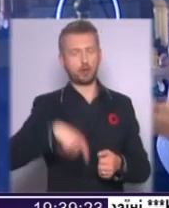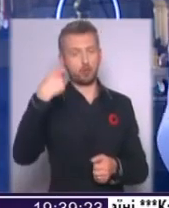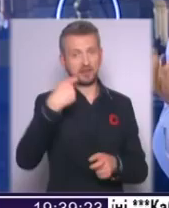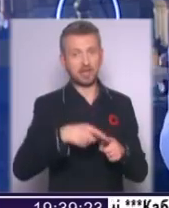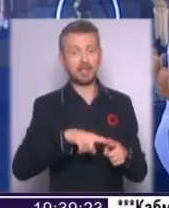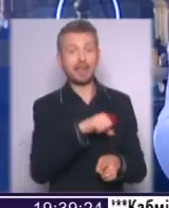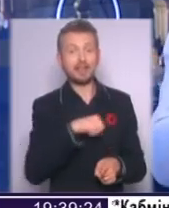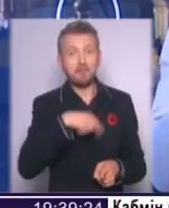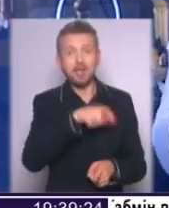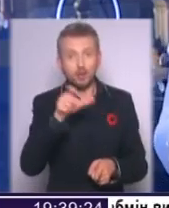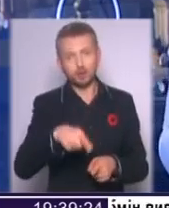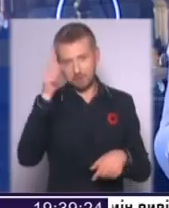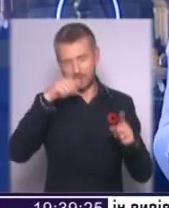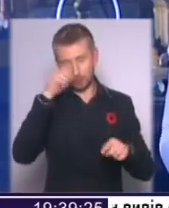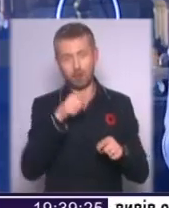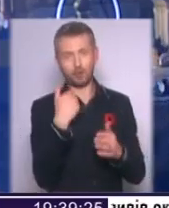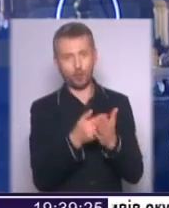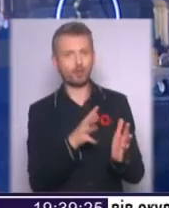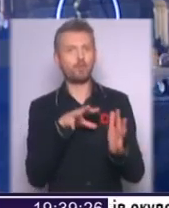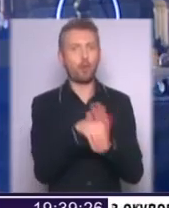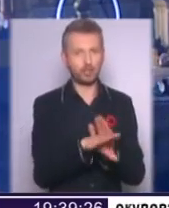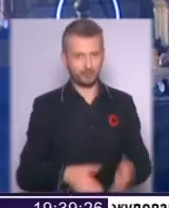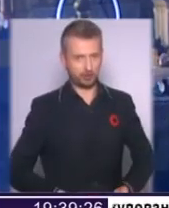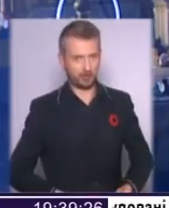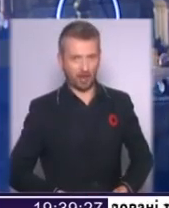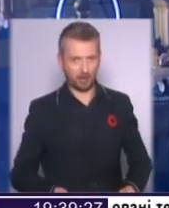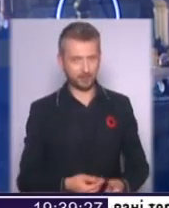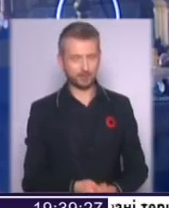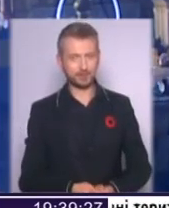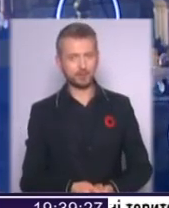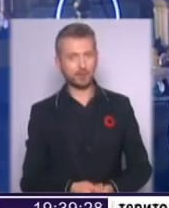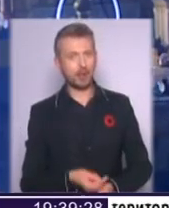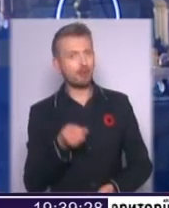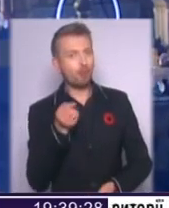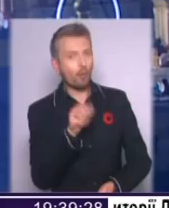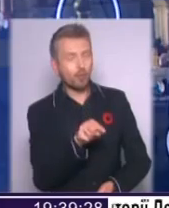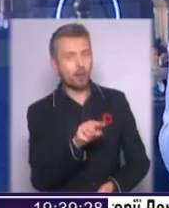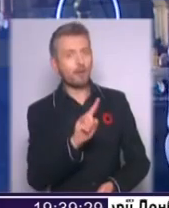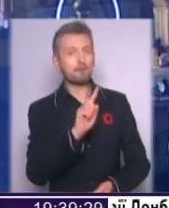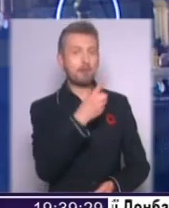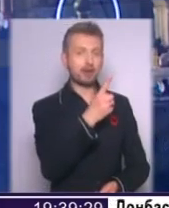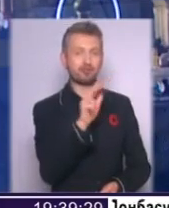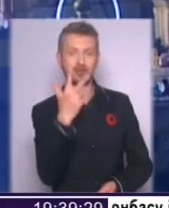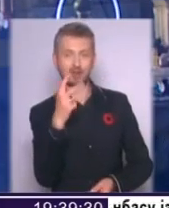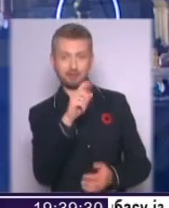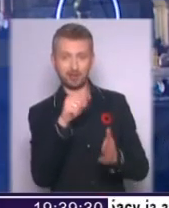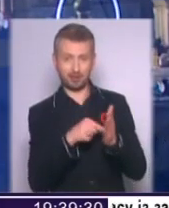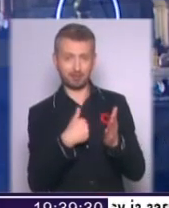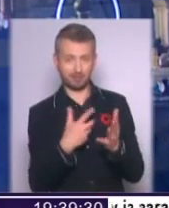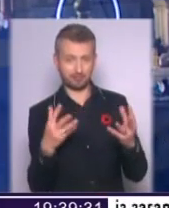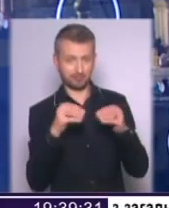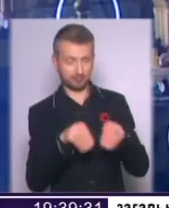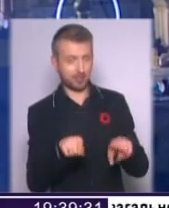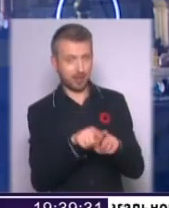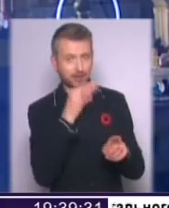це самі люди придумують, от воно входить в життя. Тому от перше і третє питання я би сказав би таким